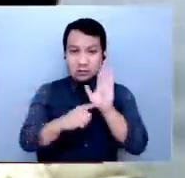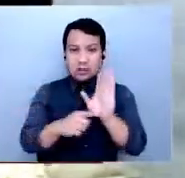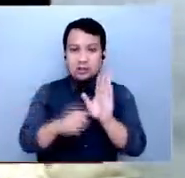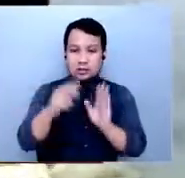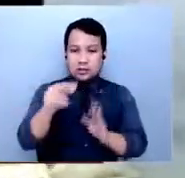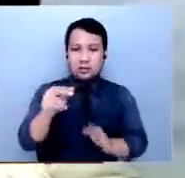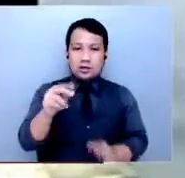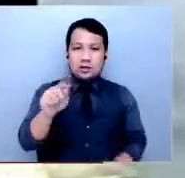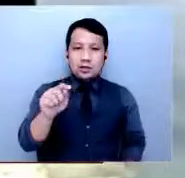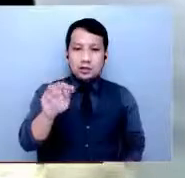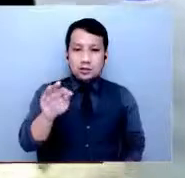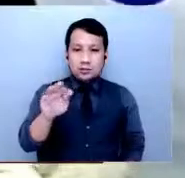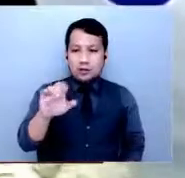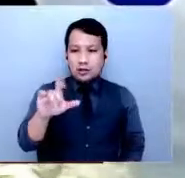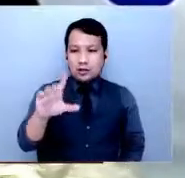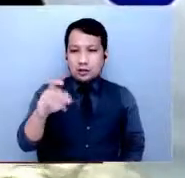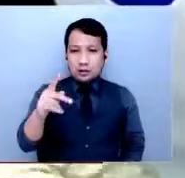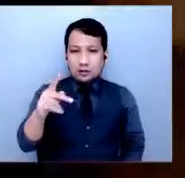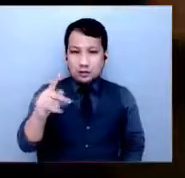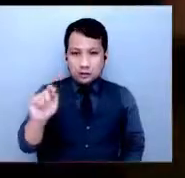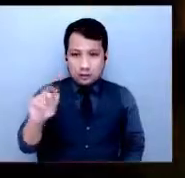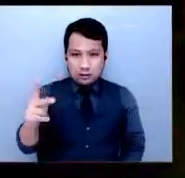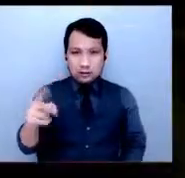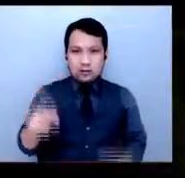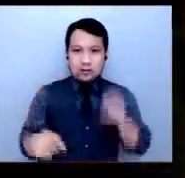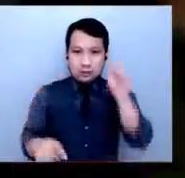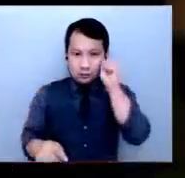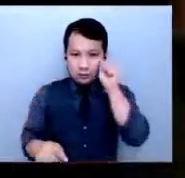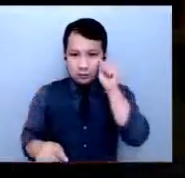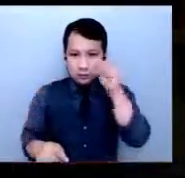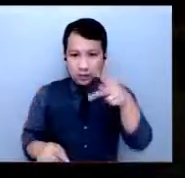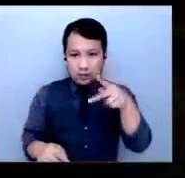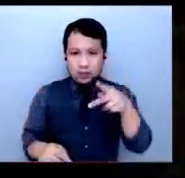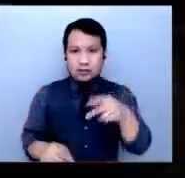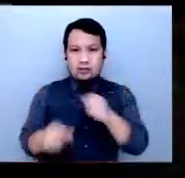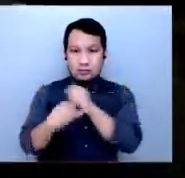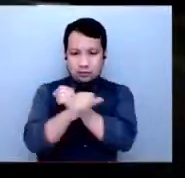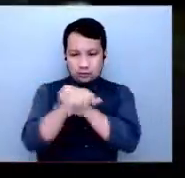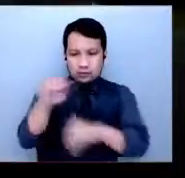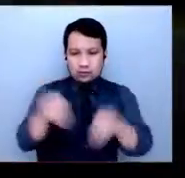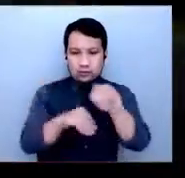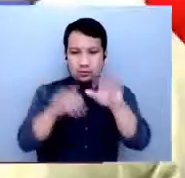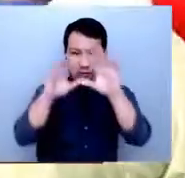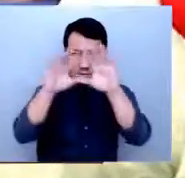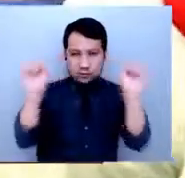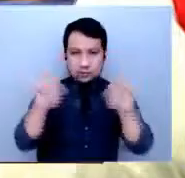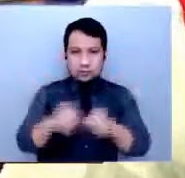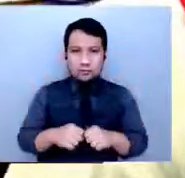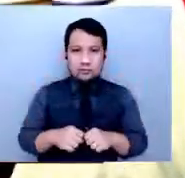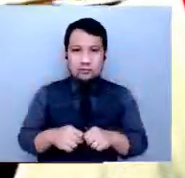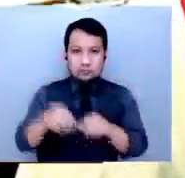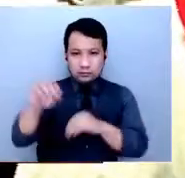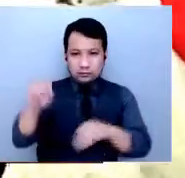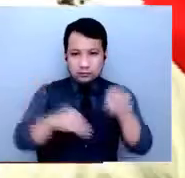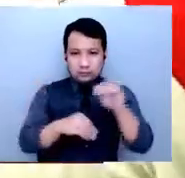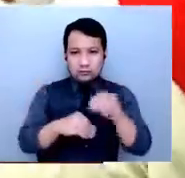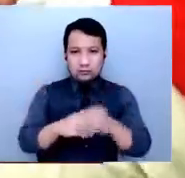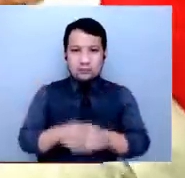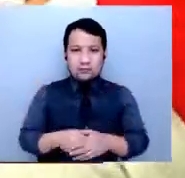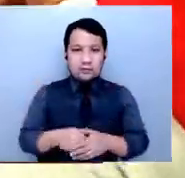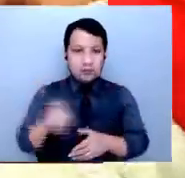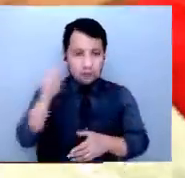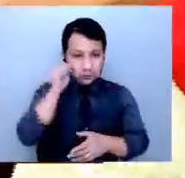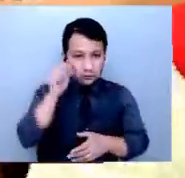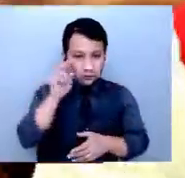NTF-LCAC spokesman Antonio Parlade Jr. Naghain siya ng substitution sa pagkapangulo para palitan si Antonio Valdez na